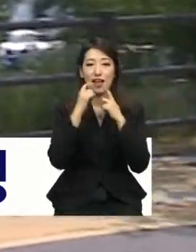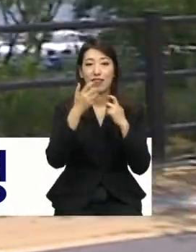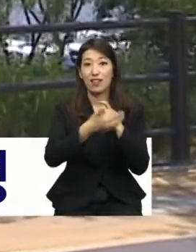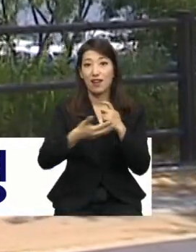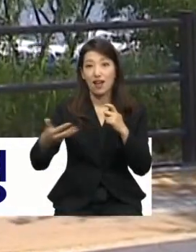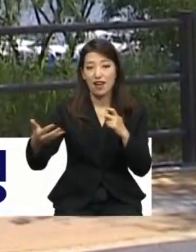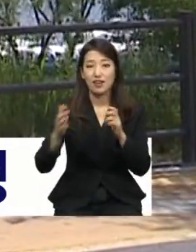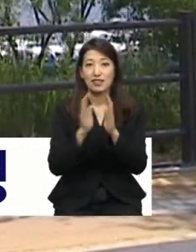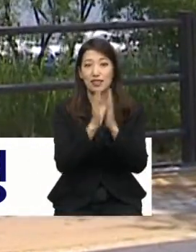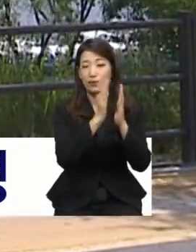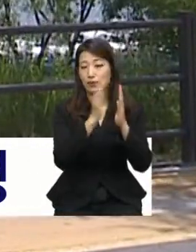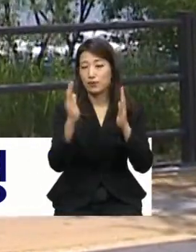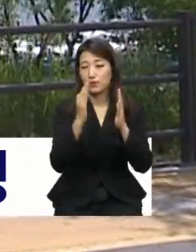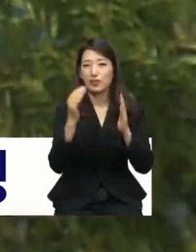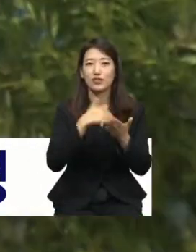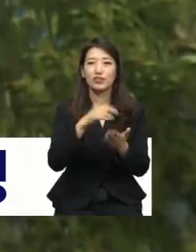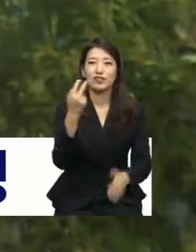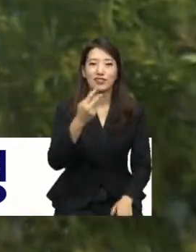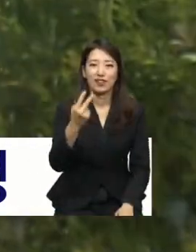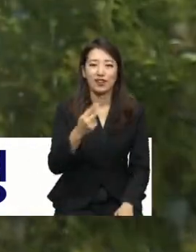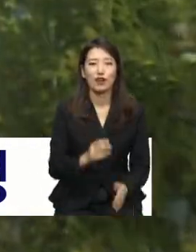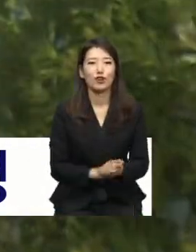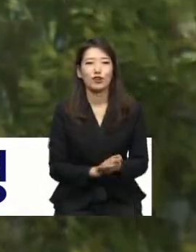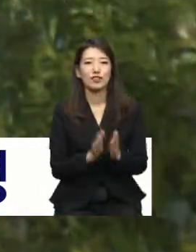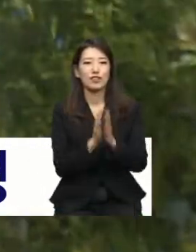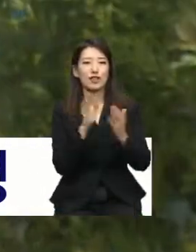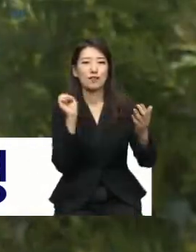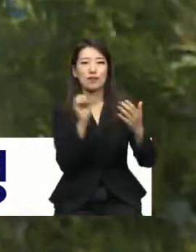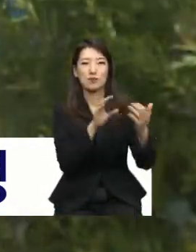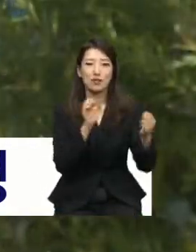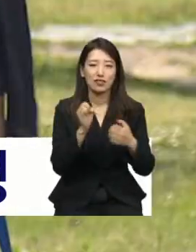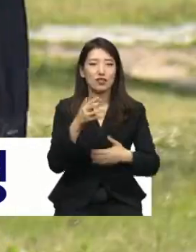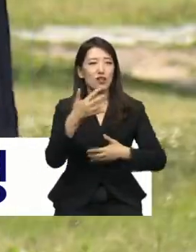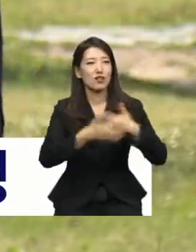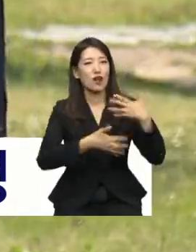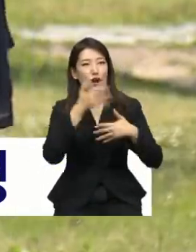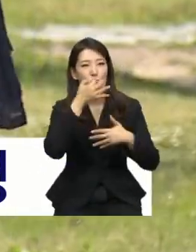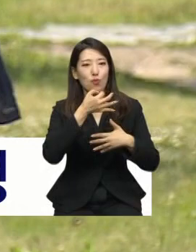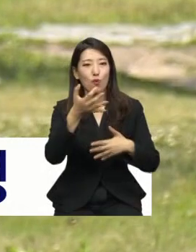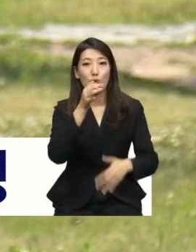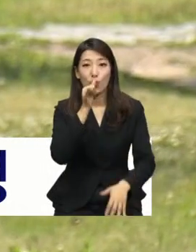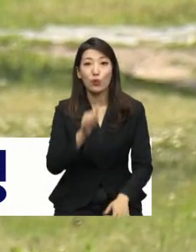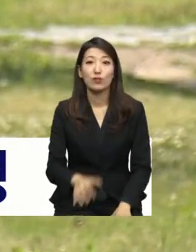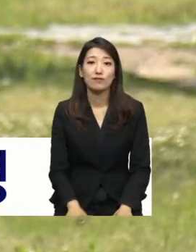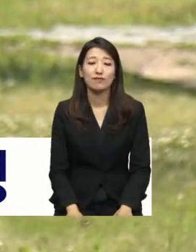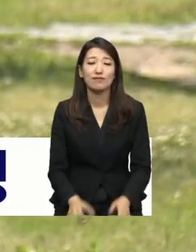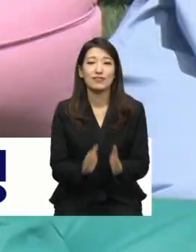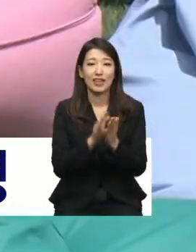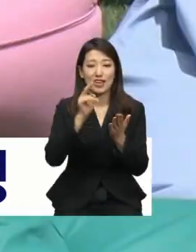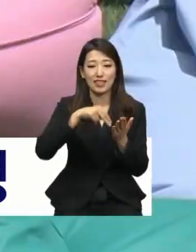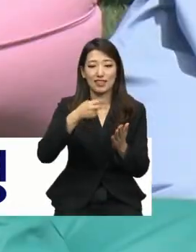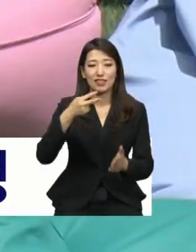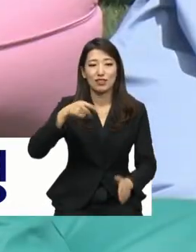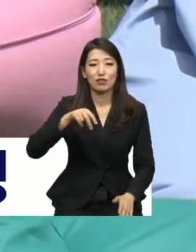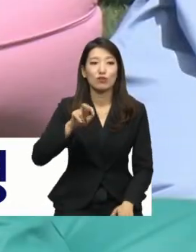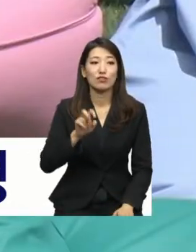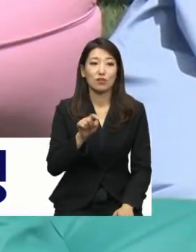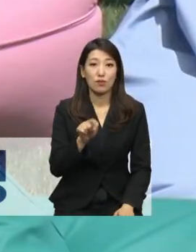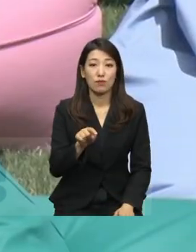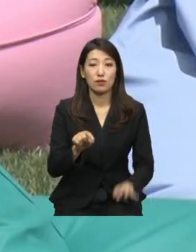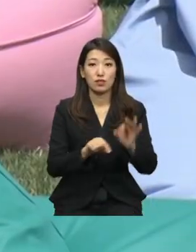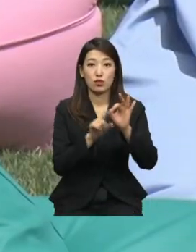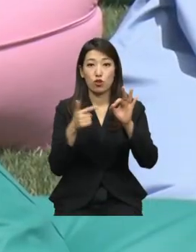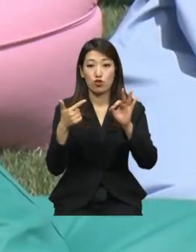정도의 도서가 구비되고 북 콘서트와 영화 성형 등 다양한 프로그램이 진행됩니다 책읽는 뚝섬 대정원 오는